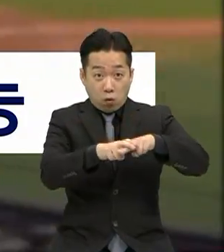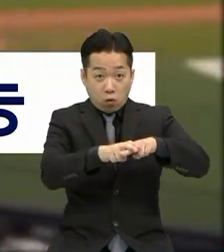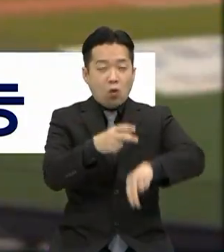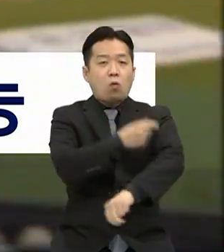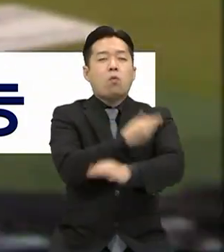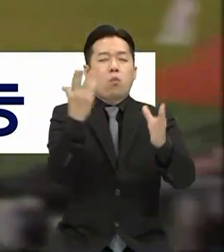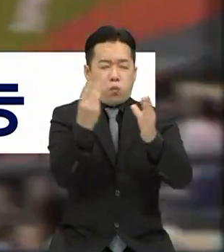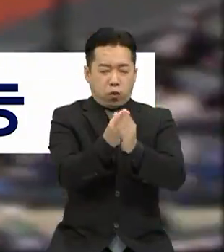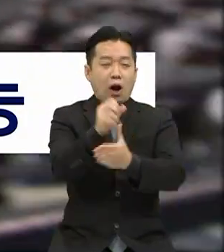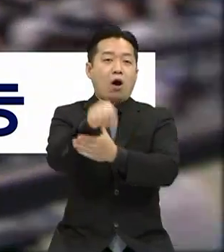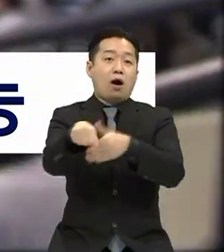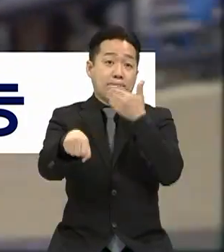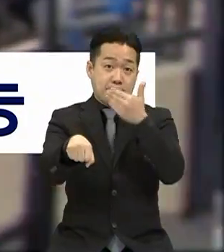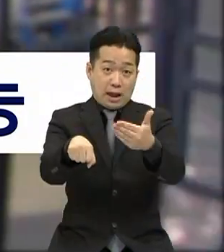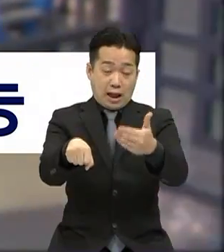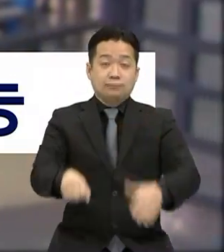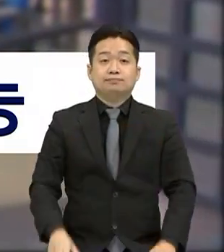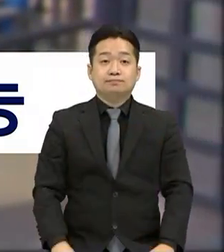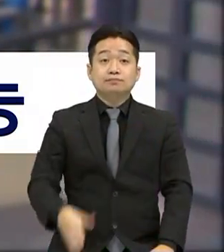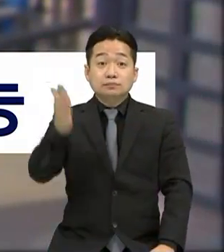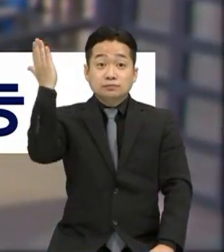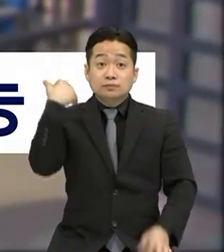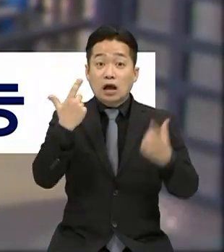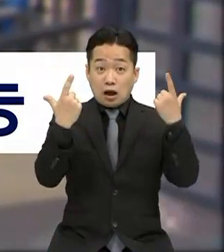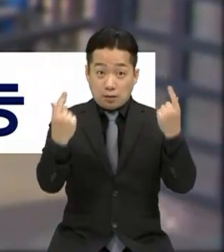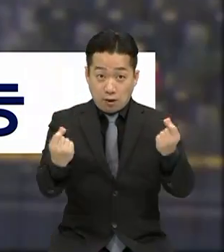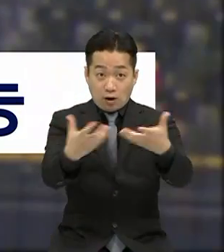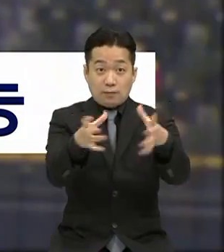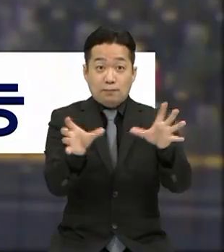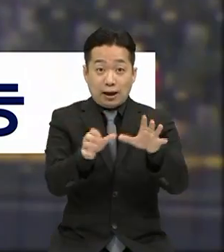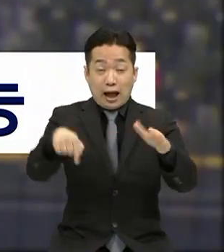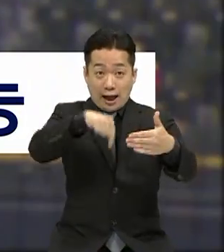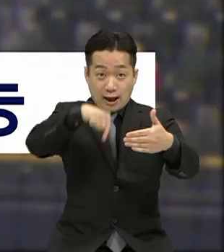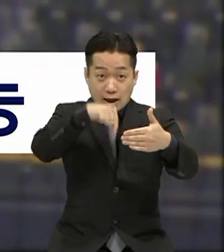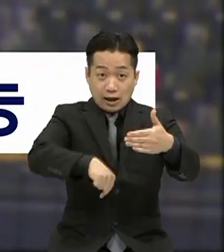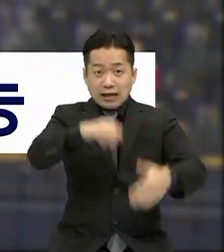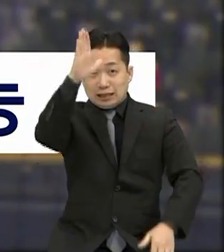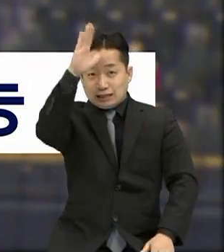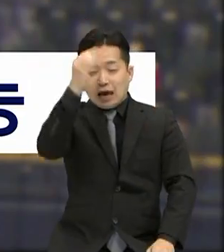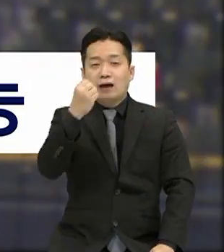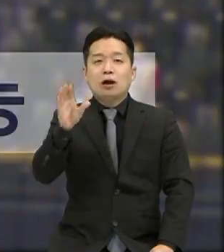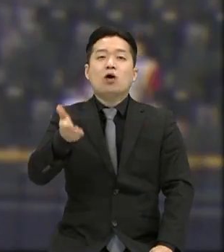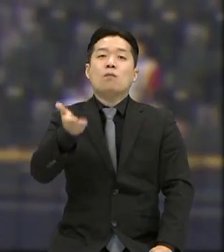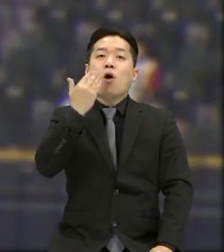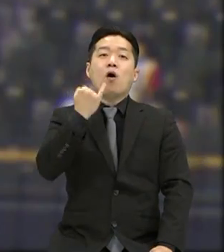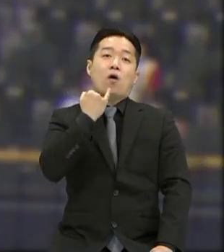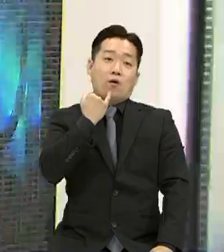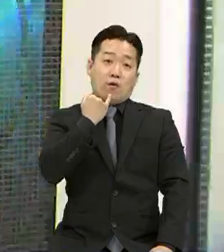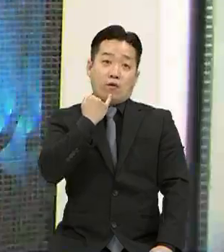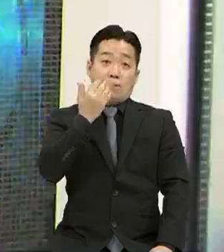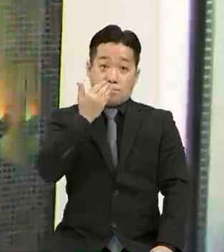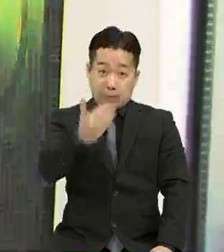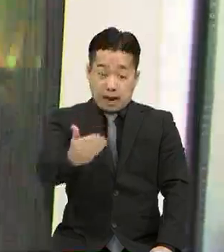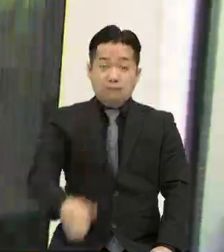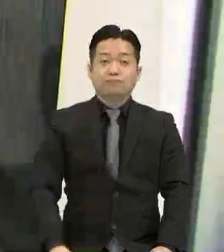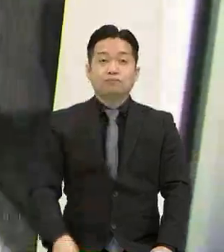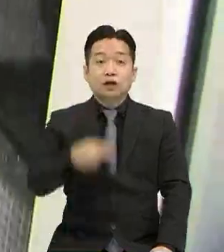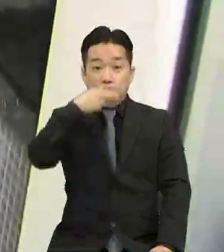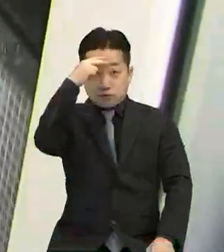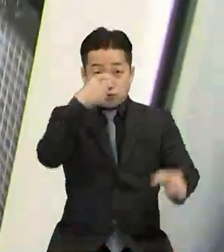허용합니다. 접종 완료자들은 예전처럼 구장 안에서 치킨과 맥주 등을 즐길 수 있습니다.